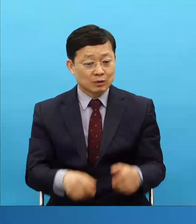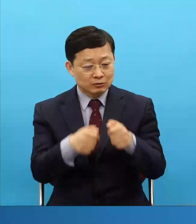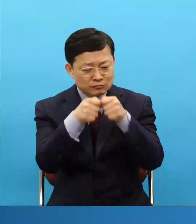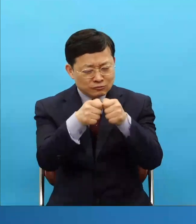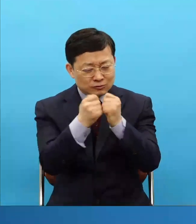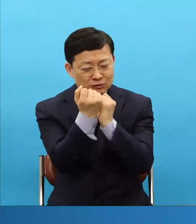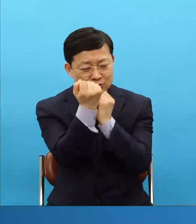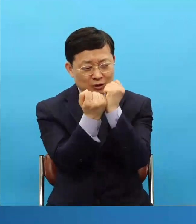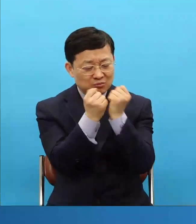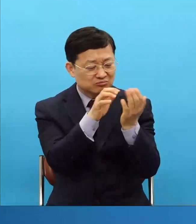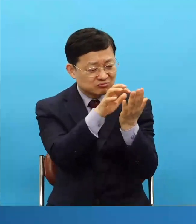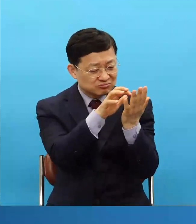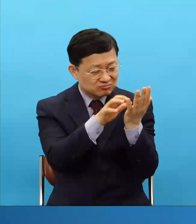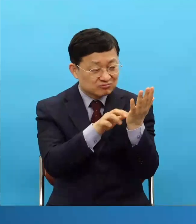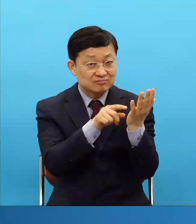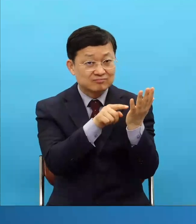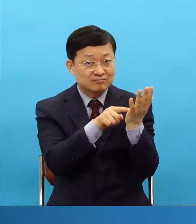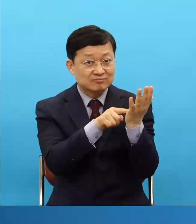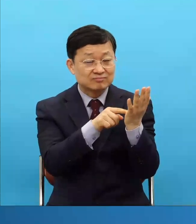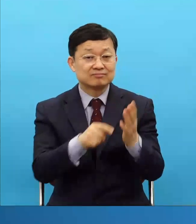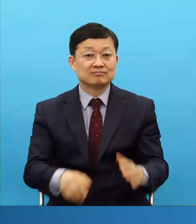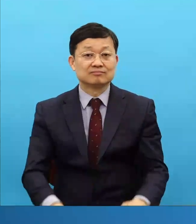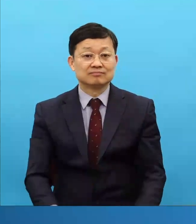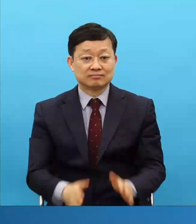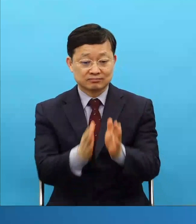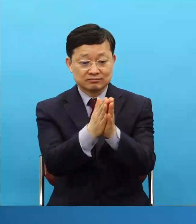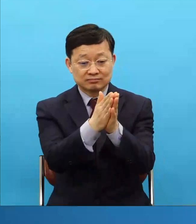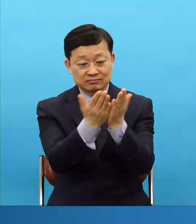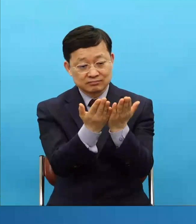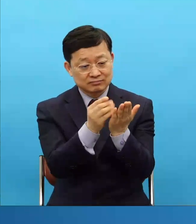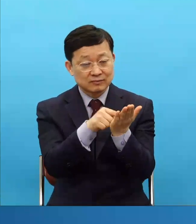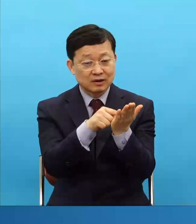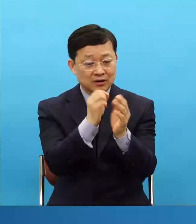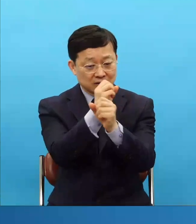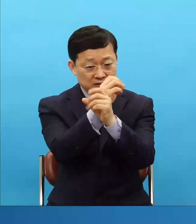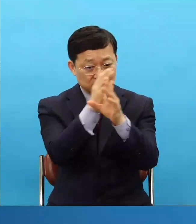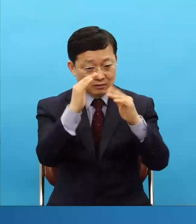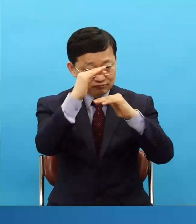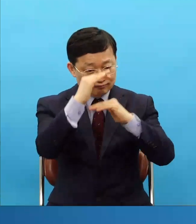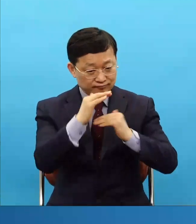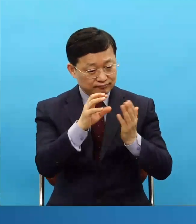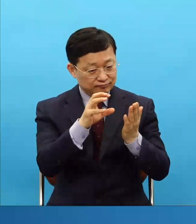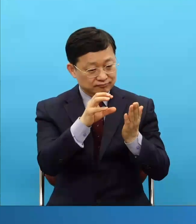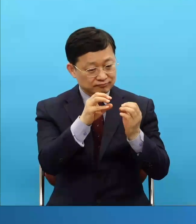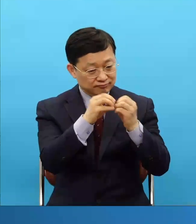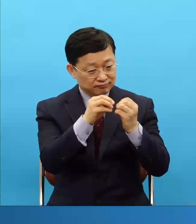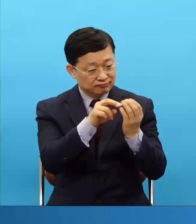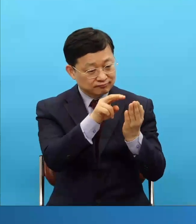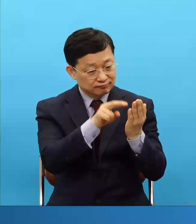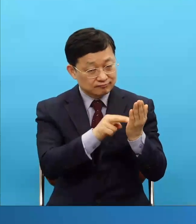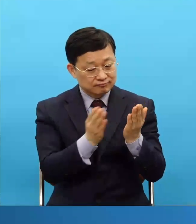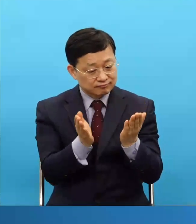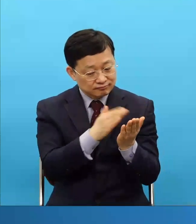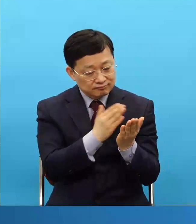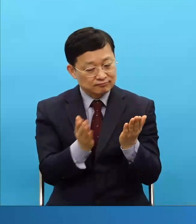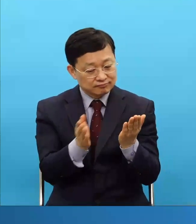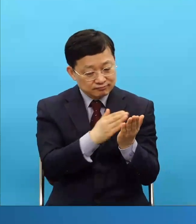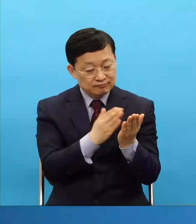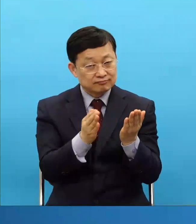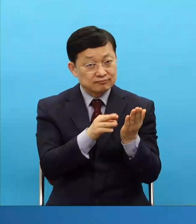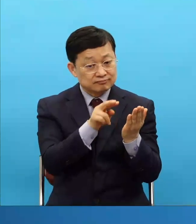also some small explanation. 책에는 펴보면 서론도 있잖아요. And when you open it up, you have the introduction. 또 뭐 책은